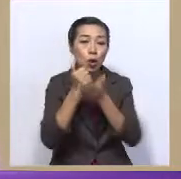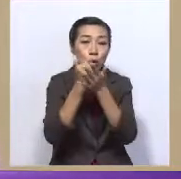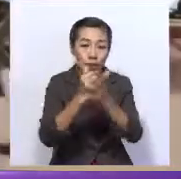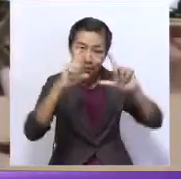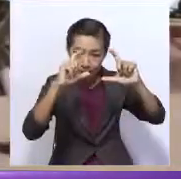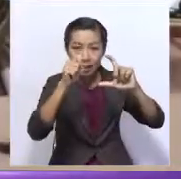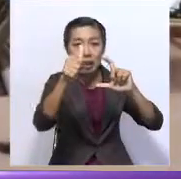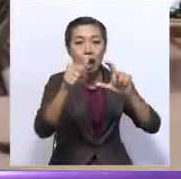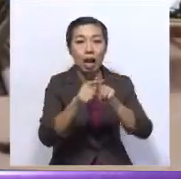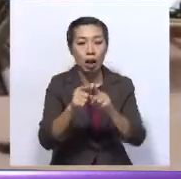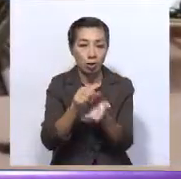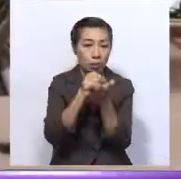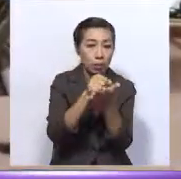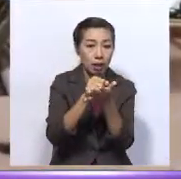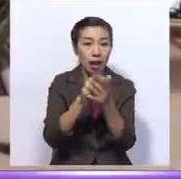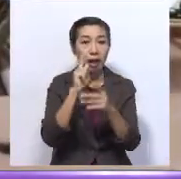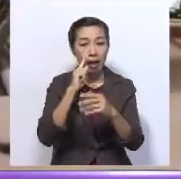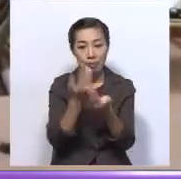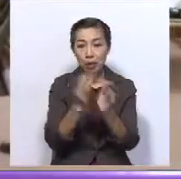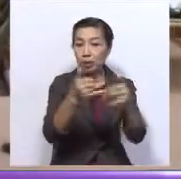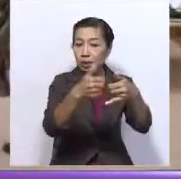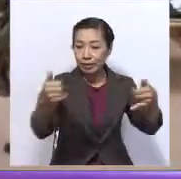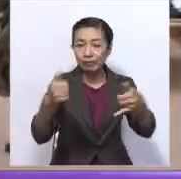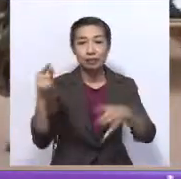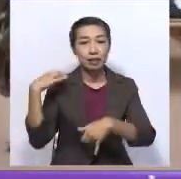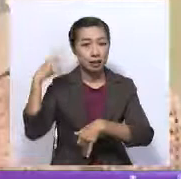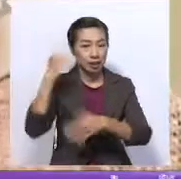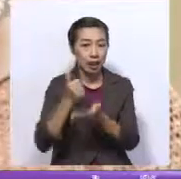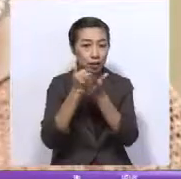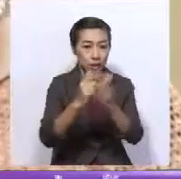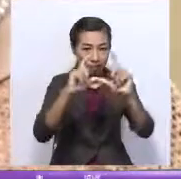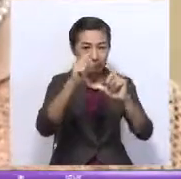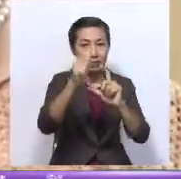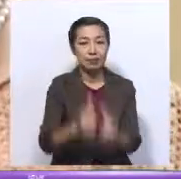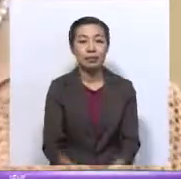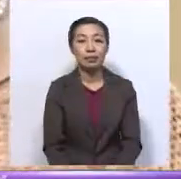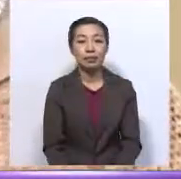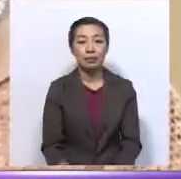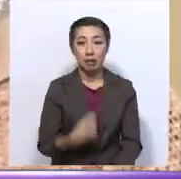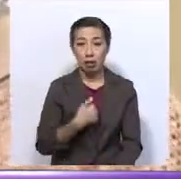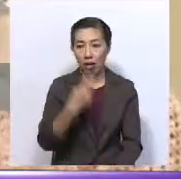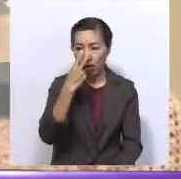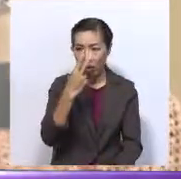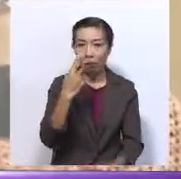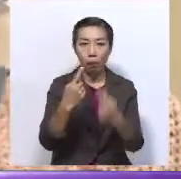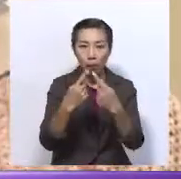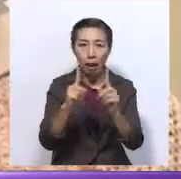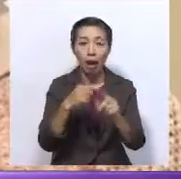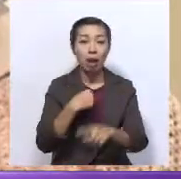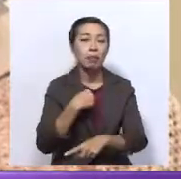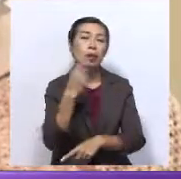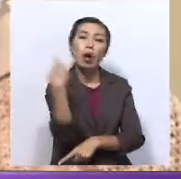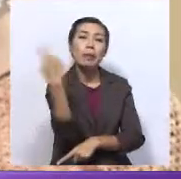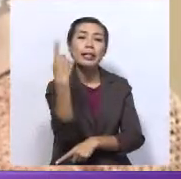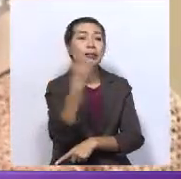ารถให้จิตอาสาถ่ายรูปให้กับเราได้เลยค่ะ เห็นความแตกต่างของการที่เราไปเที่ยวงาน